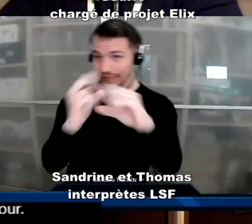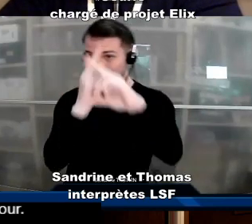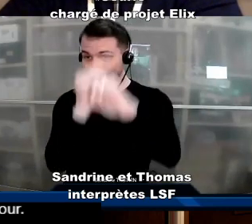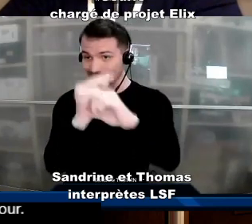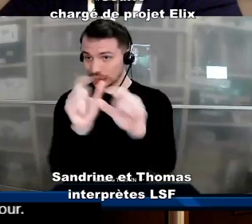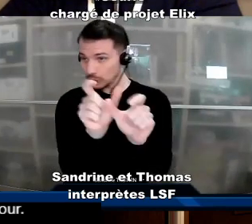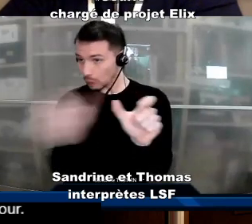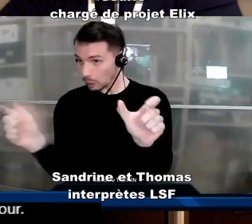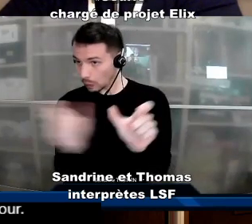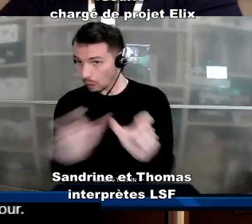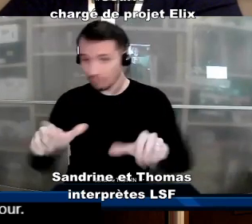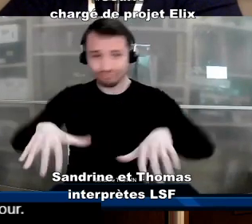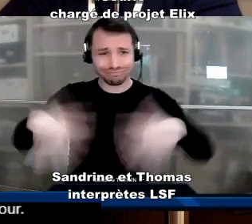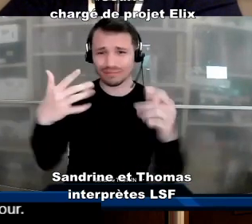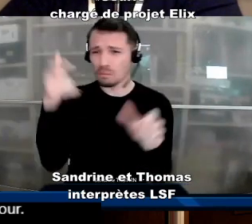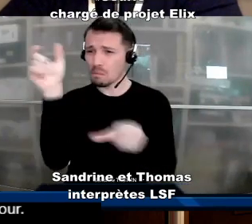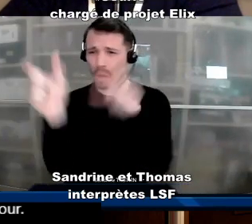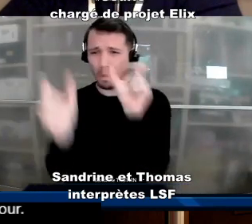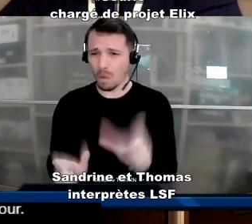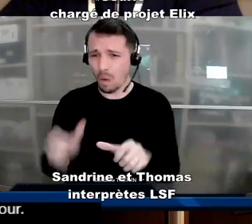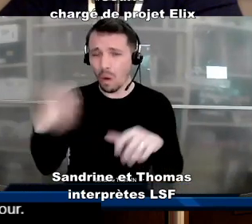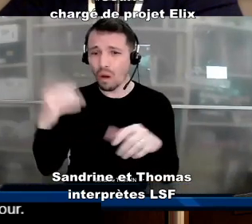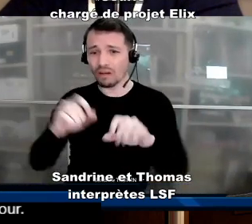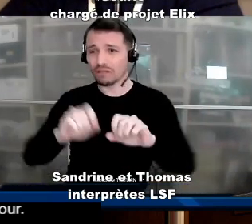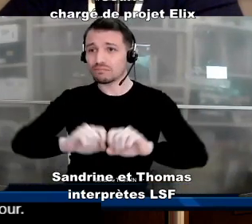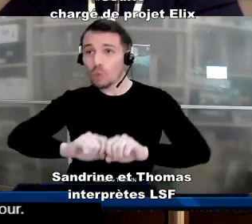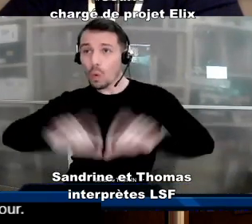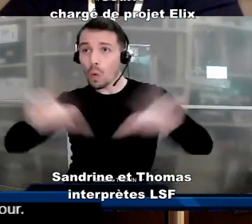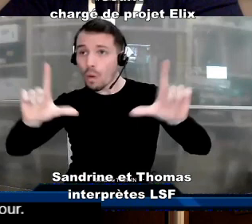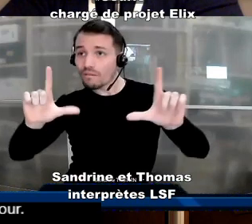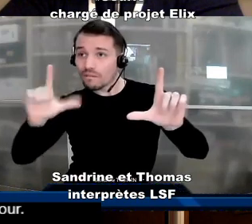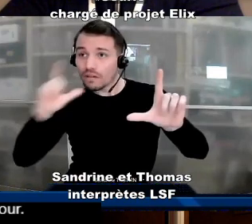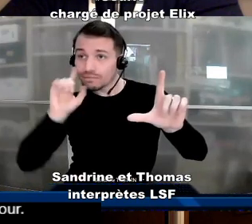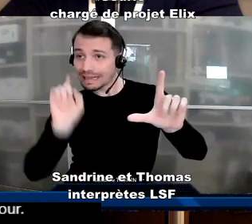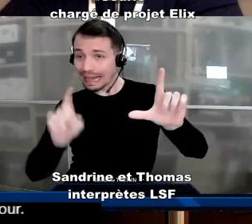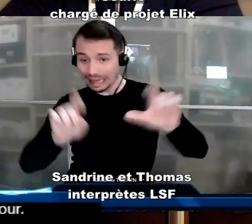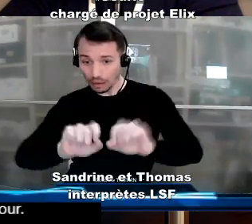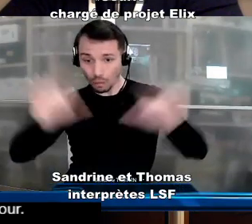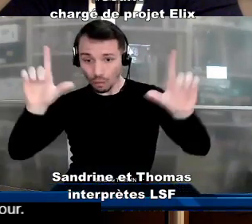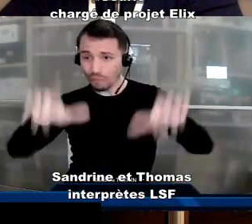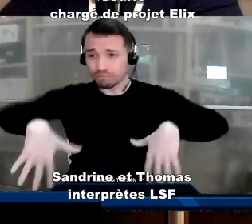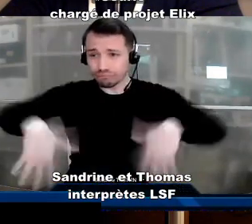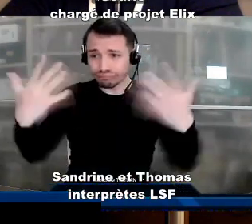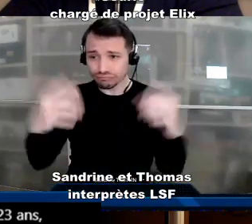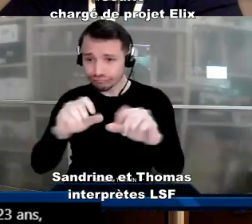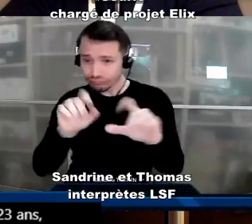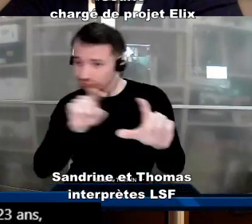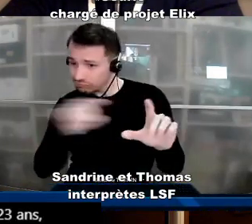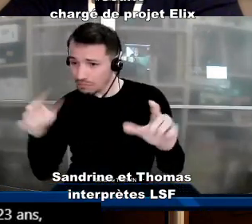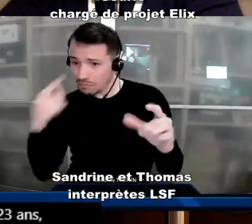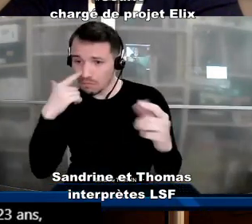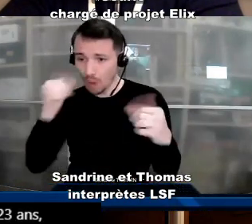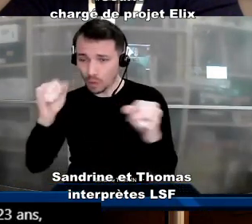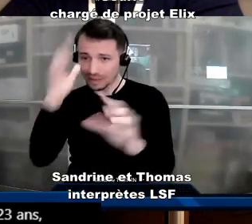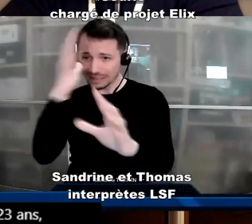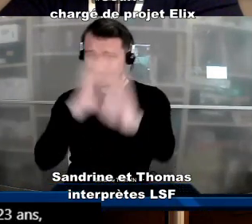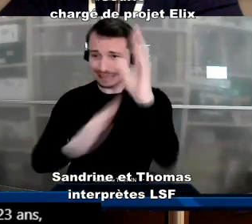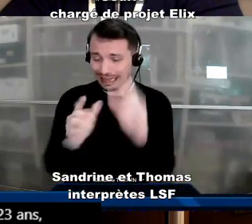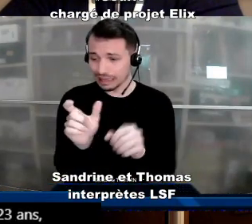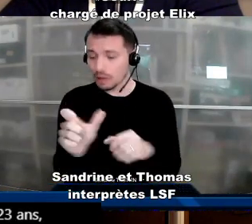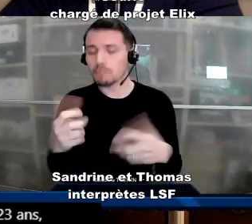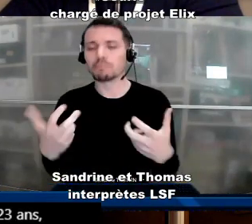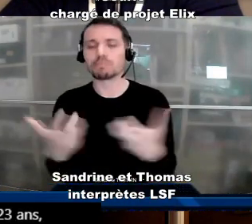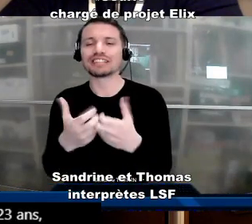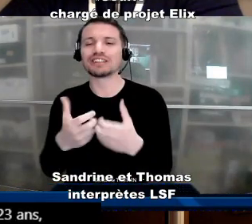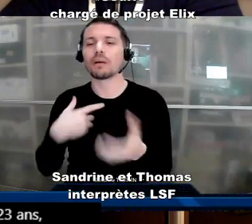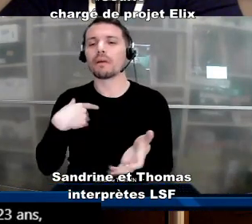LSF de n'importe quel mot à partir de n'importe quelle page web. Hein, de manière concrète, en fait, je suis en train, par exemple, d'effectuer ma déclaration d'impôt. Il y a un mot que